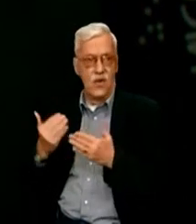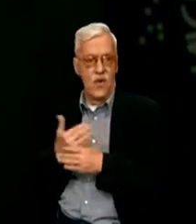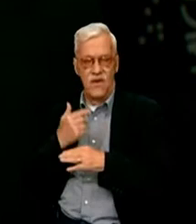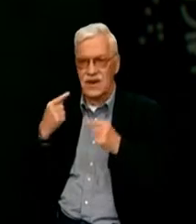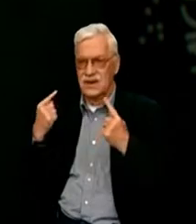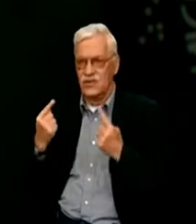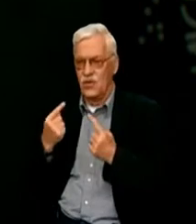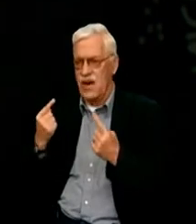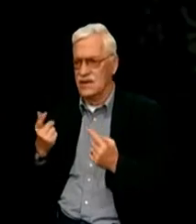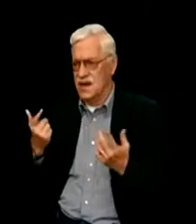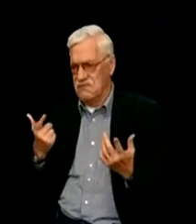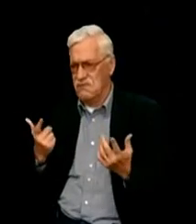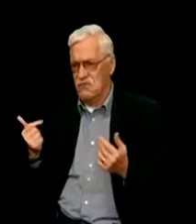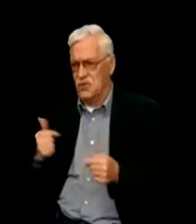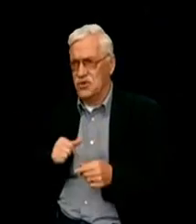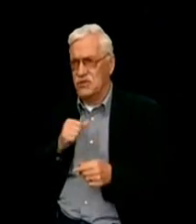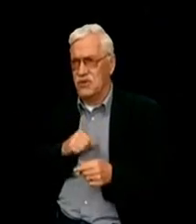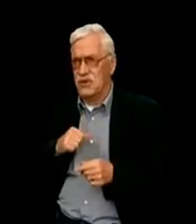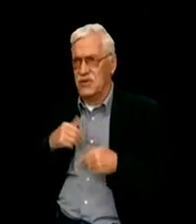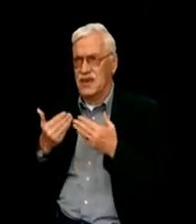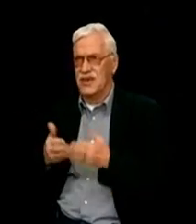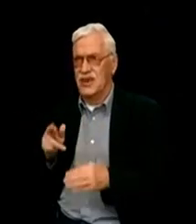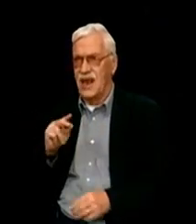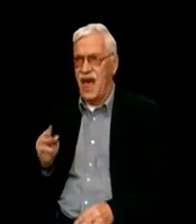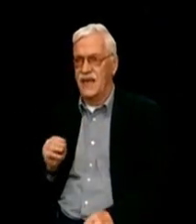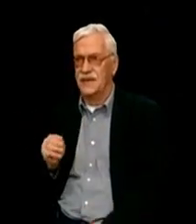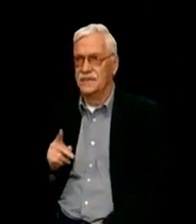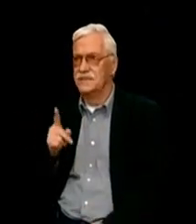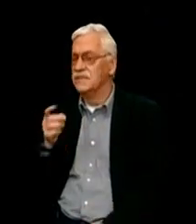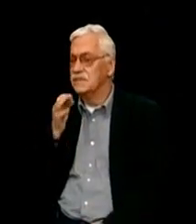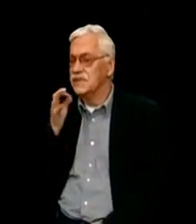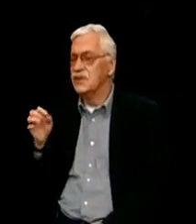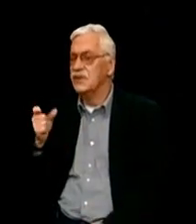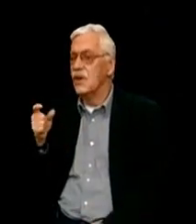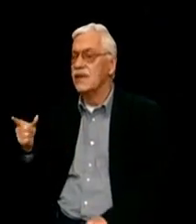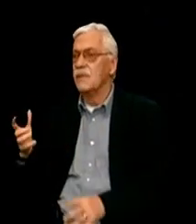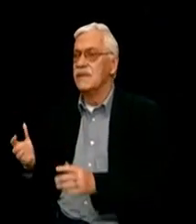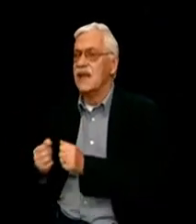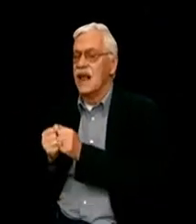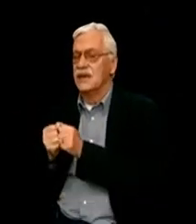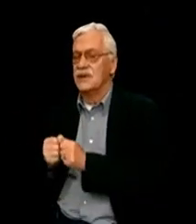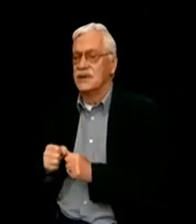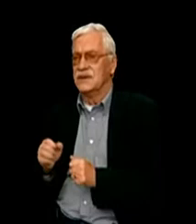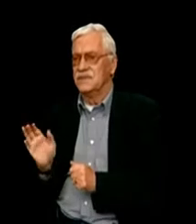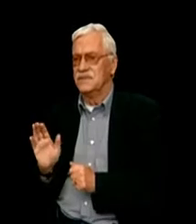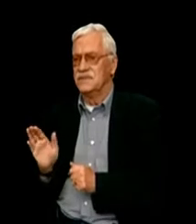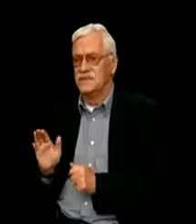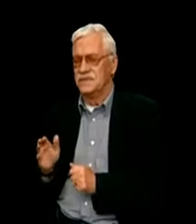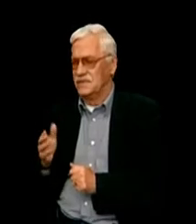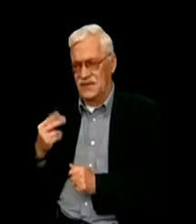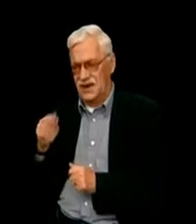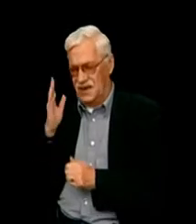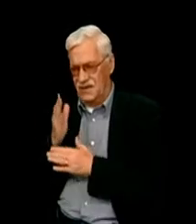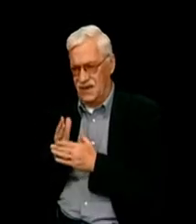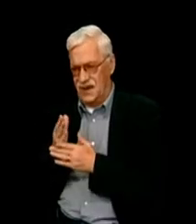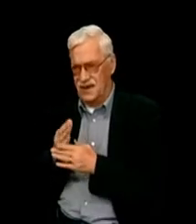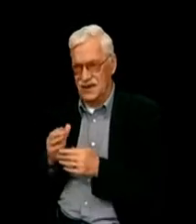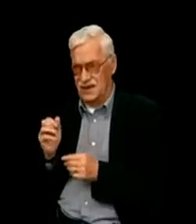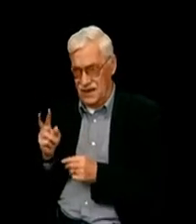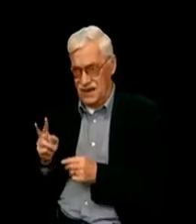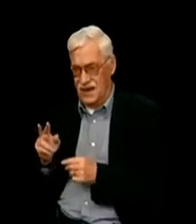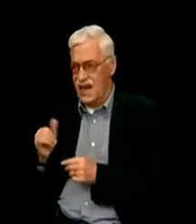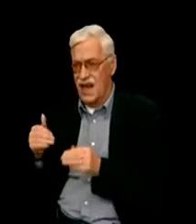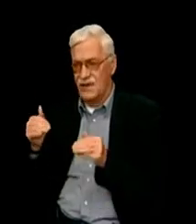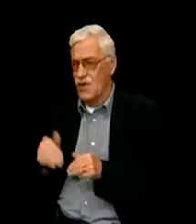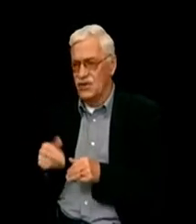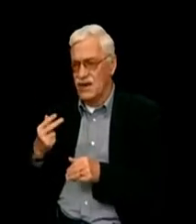sytuacja, musimy sobie jakoś poradzić. Rafał, co ty tam znalazłeś? No coś na dole, ale nie rozkminię. Nie do wiary, no nie do wiary, jak można